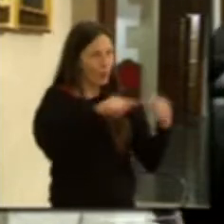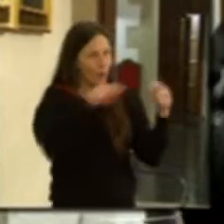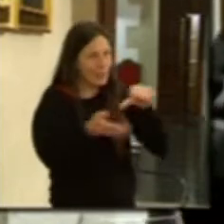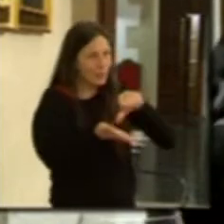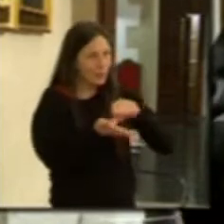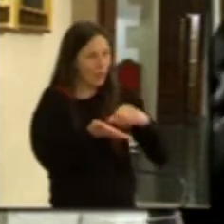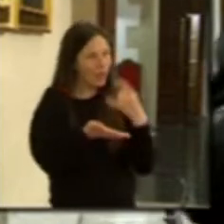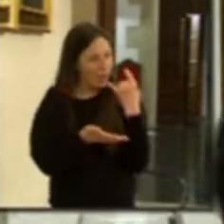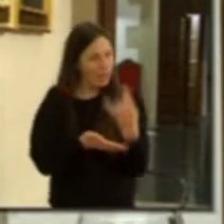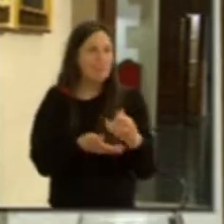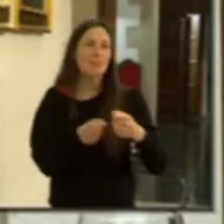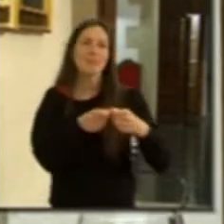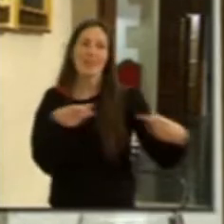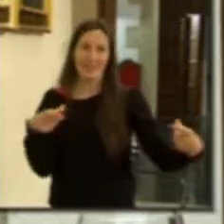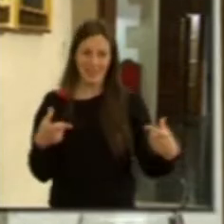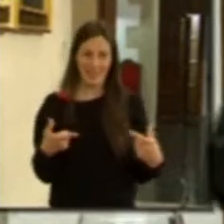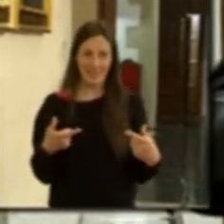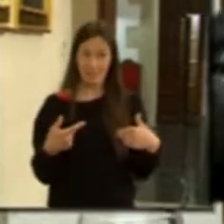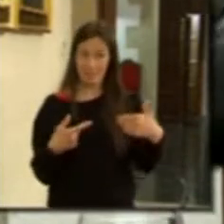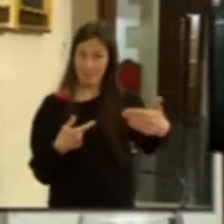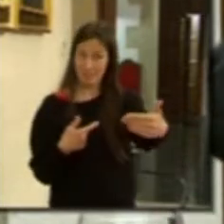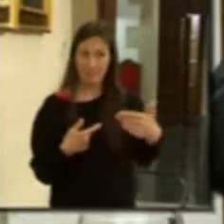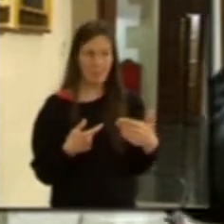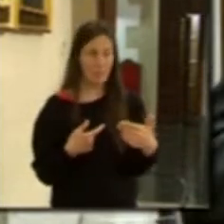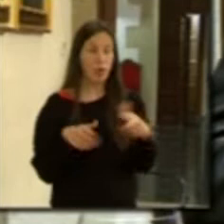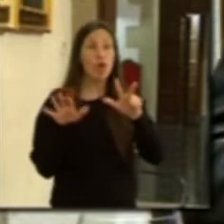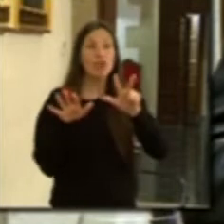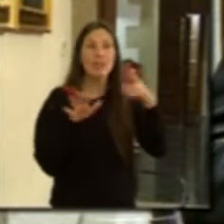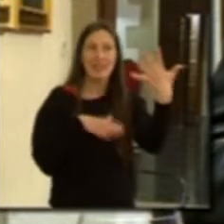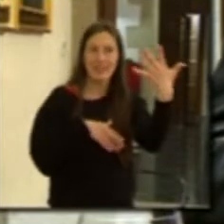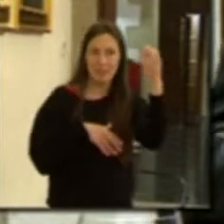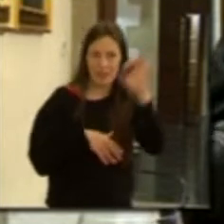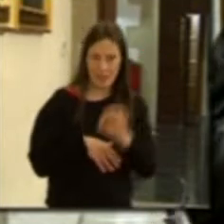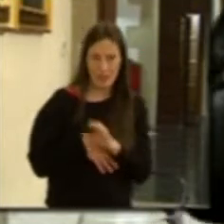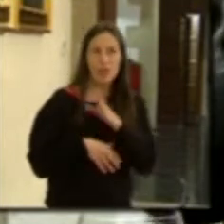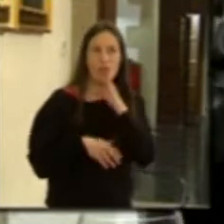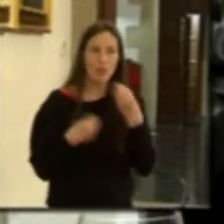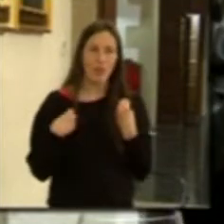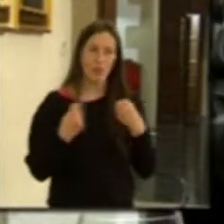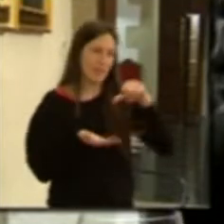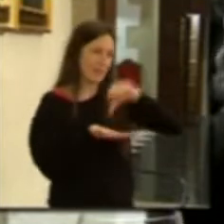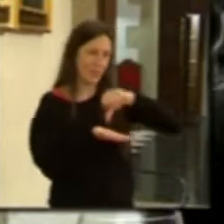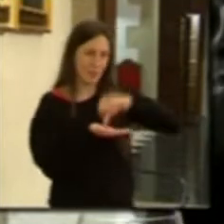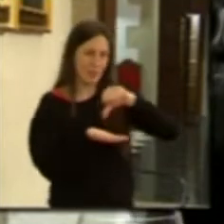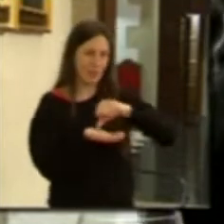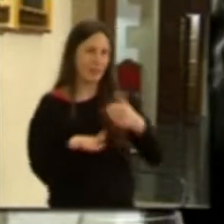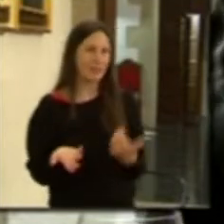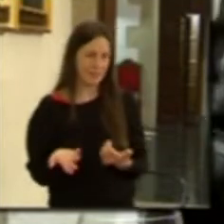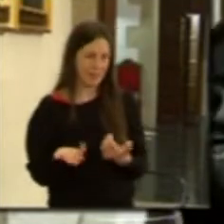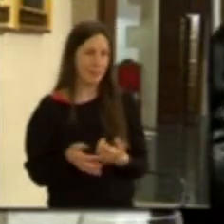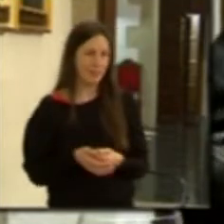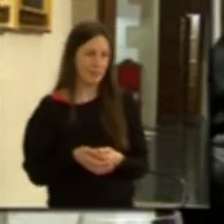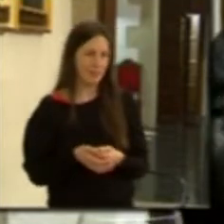I es preveu que d'aquí unes quantes dècades sigui el 85%. D'acord? Aquesta urbanització, el fet de que la gent se'n